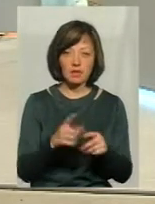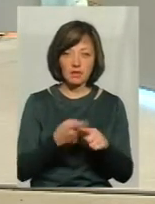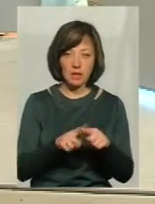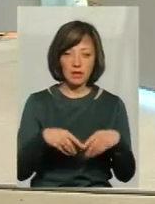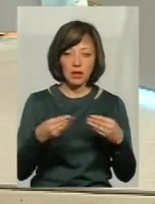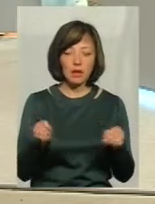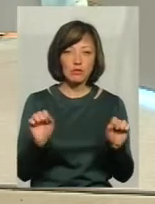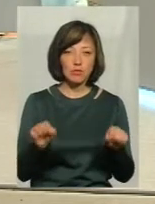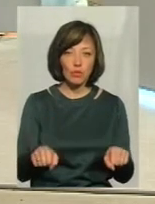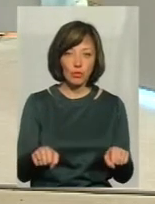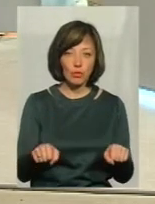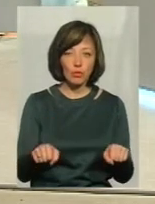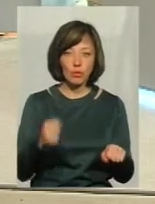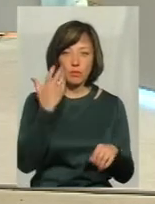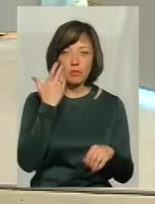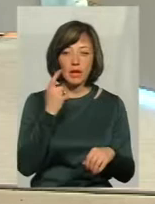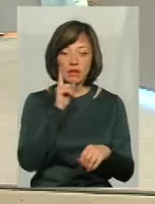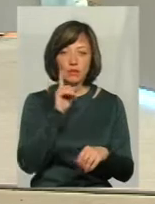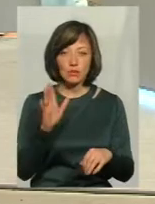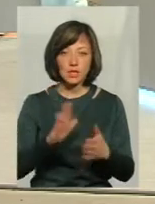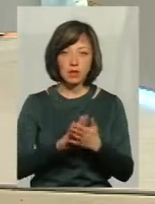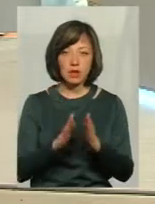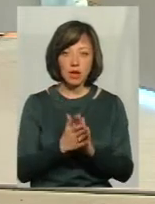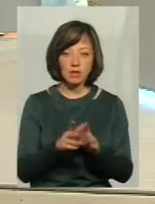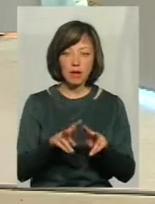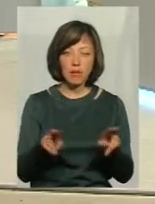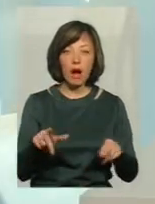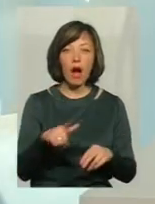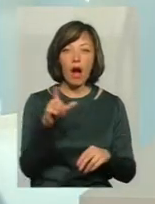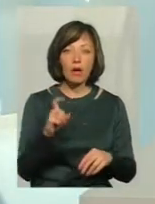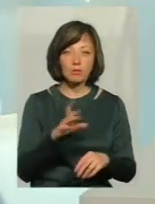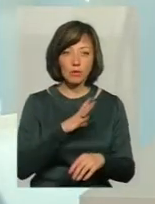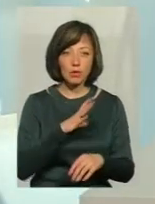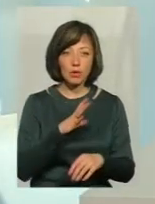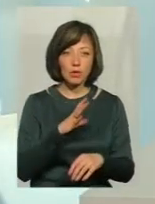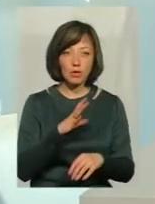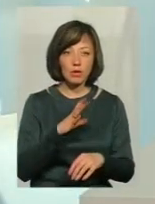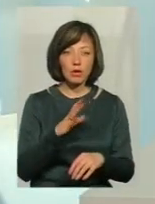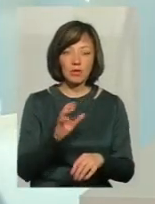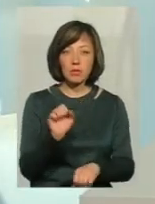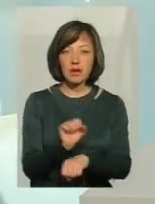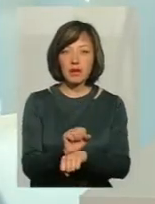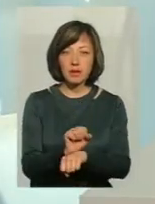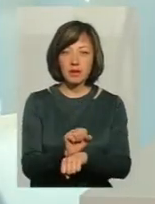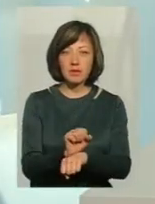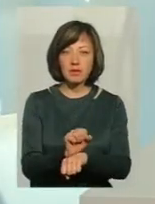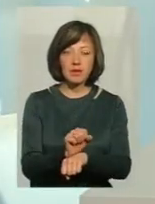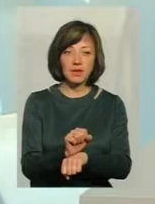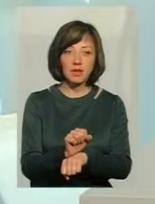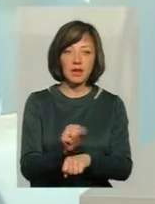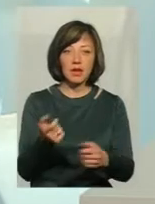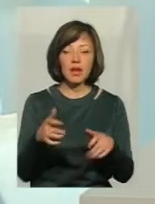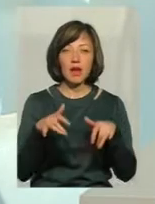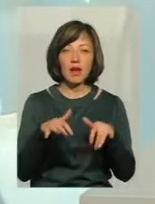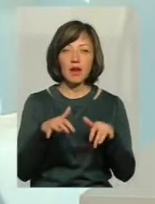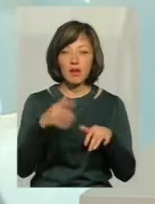змогу при незручних ситуаціях, як з газом у нас було, да? Прикрили краник, і ми тепер там флешмоби від президента